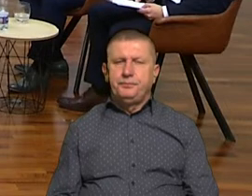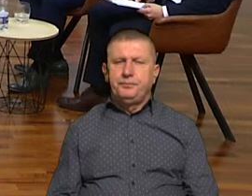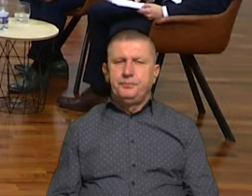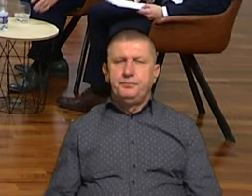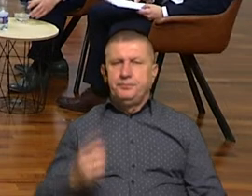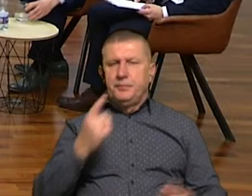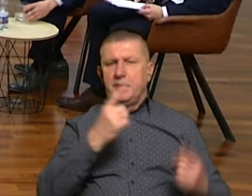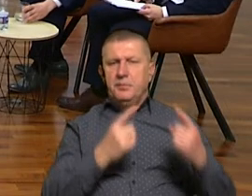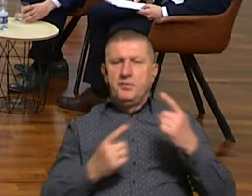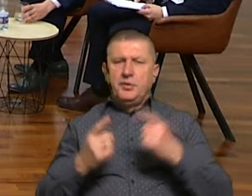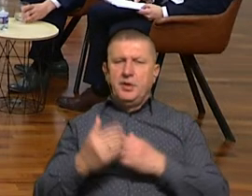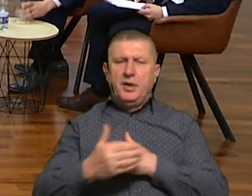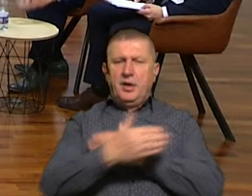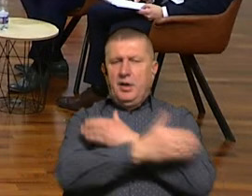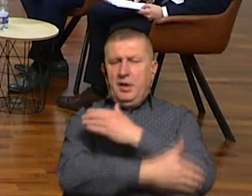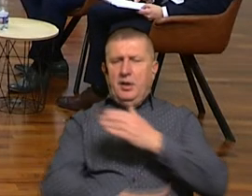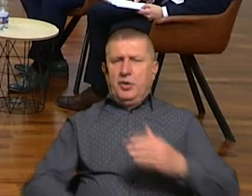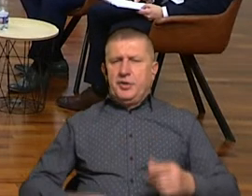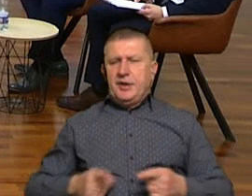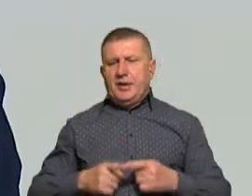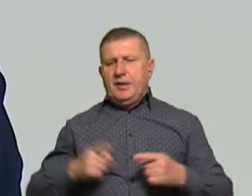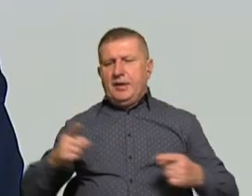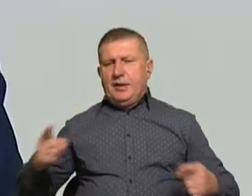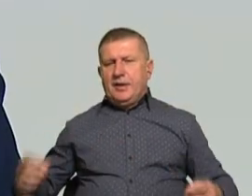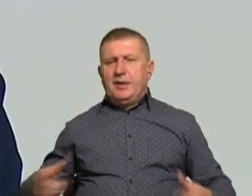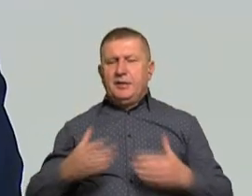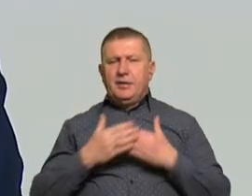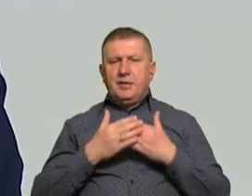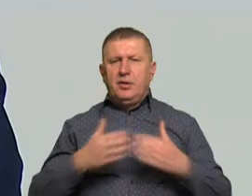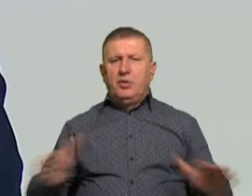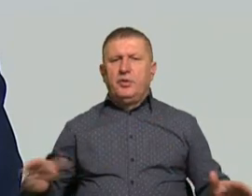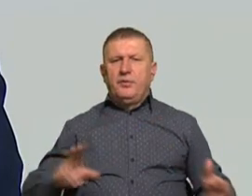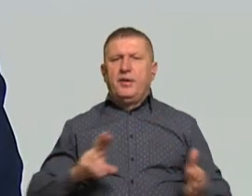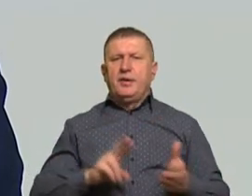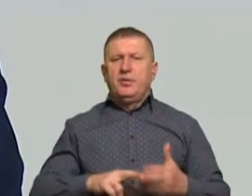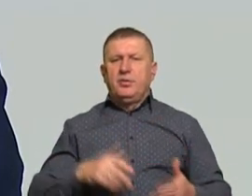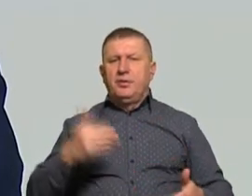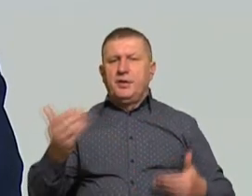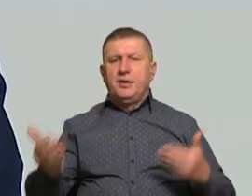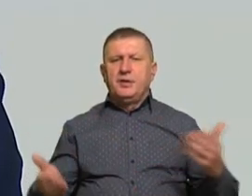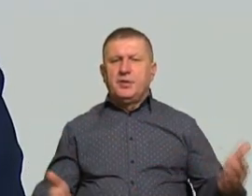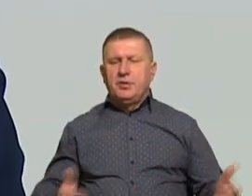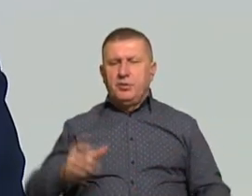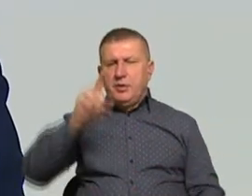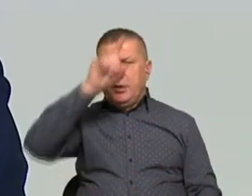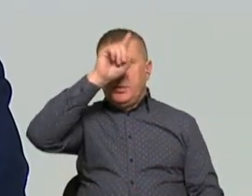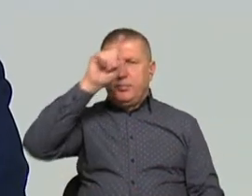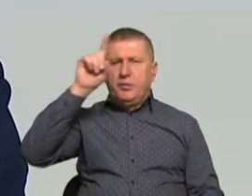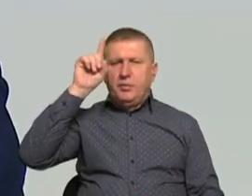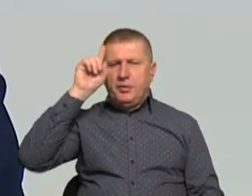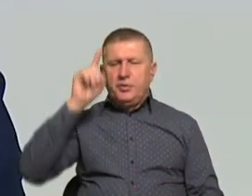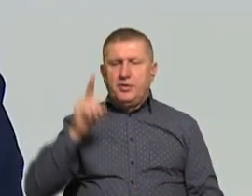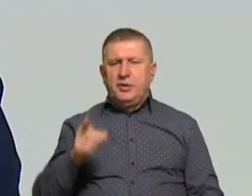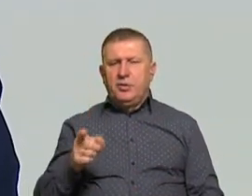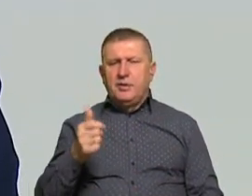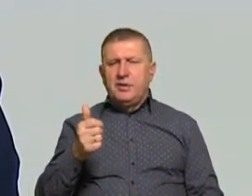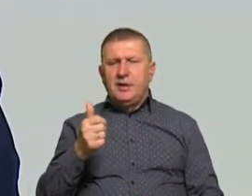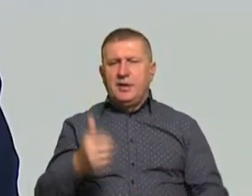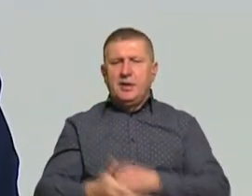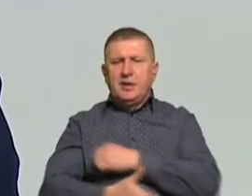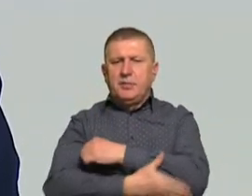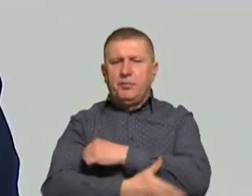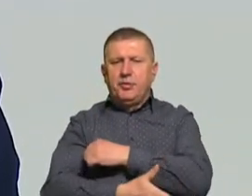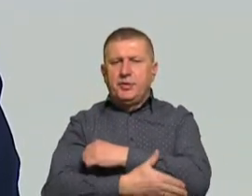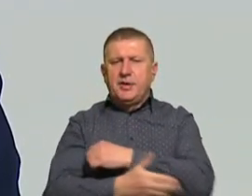Myślę, że w ostatniej kadencji otwartość na stronę społeczną i konsultacje społeczne, bo to jest jeden z elementów i